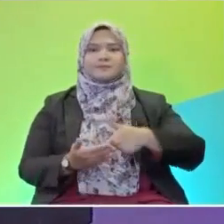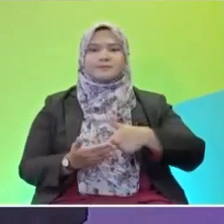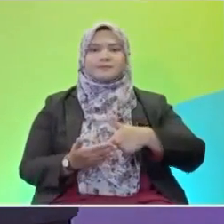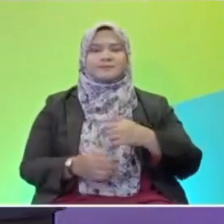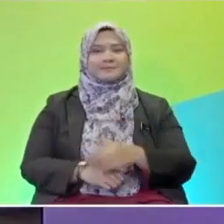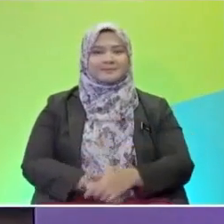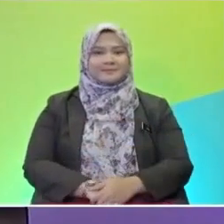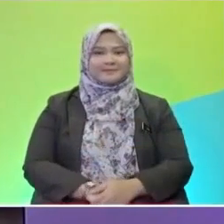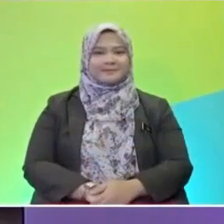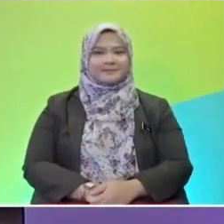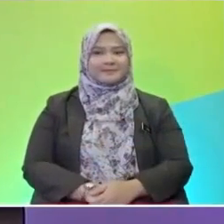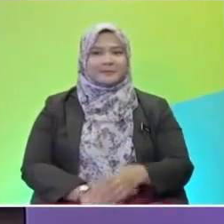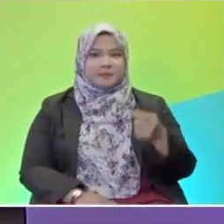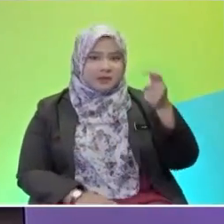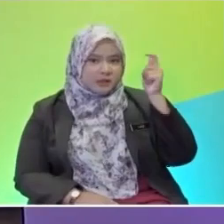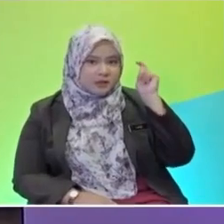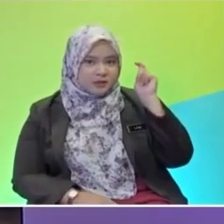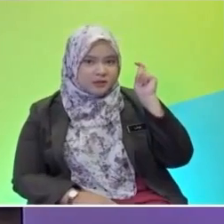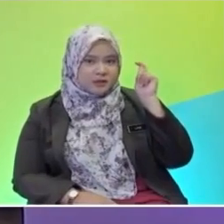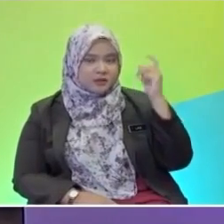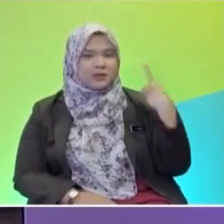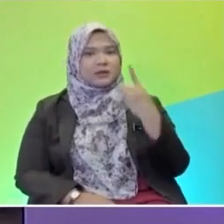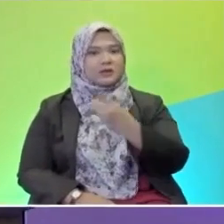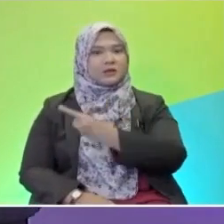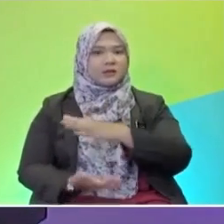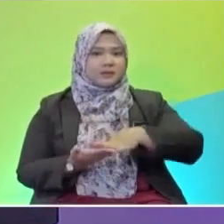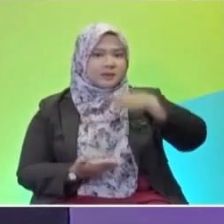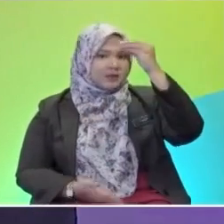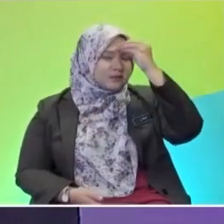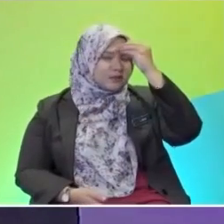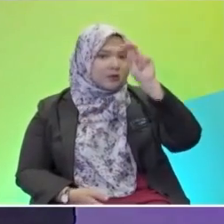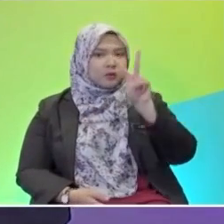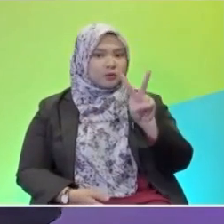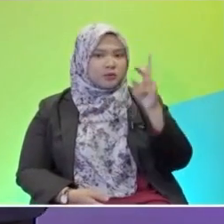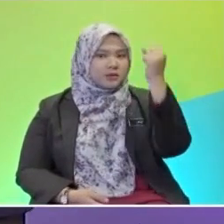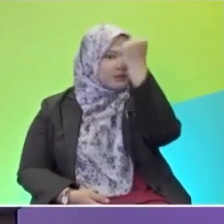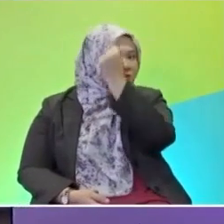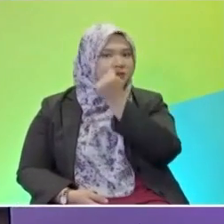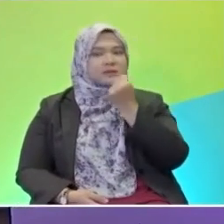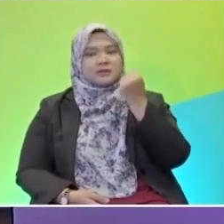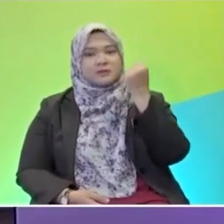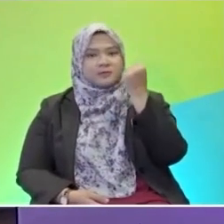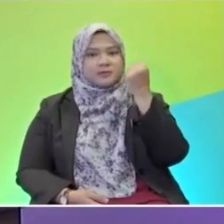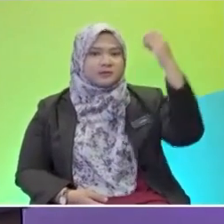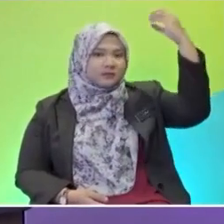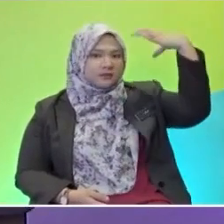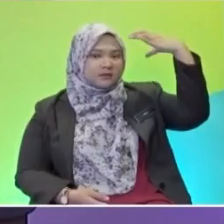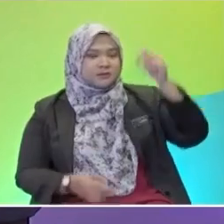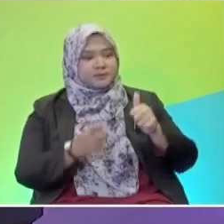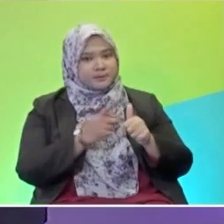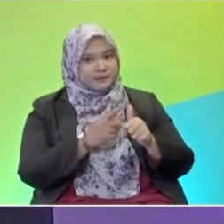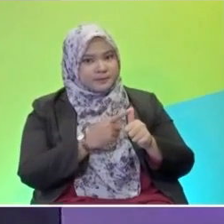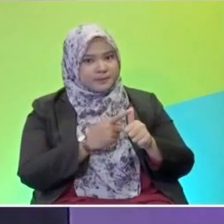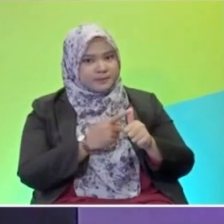ialah cahaya boleh dipantulkan jadi daripada berdasarkan segmen ini kita dapat